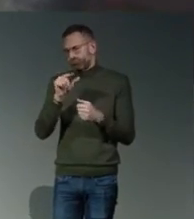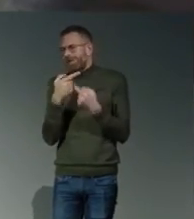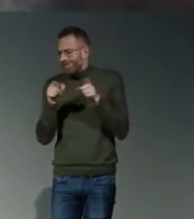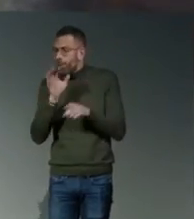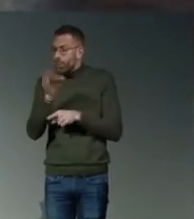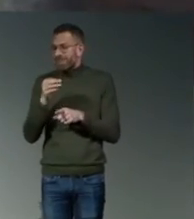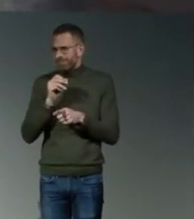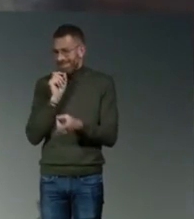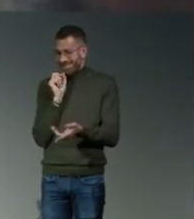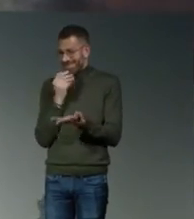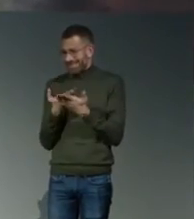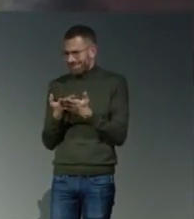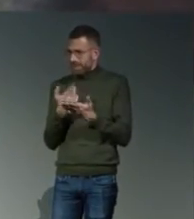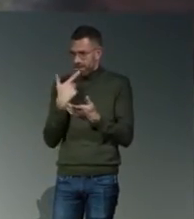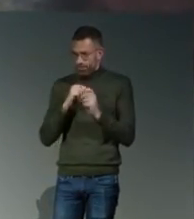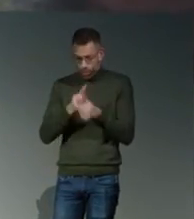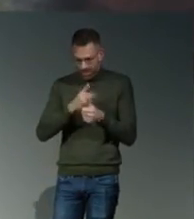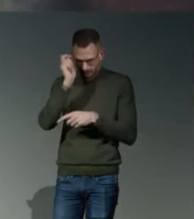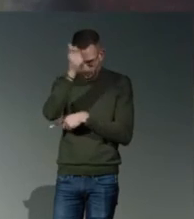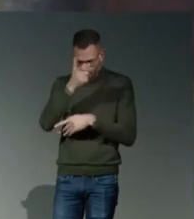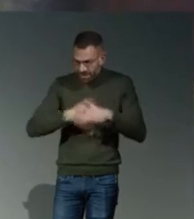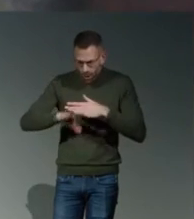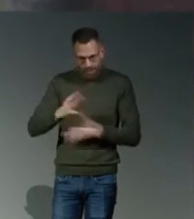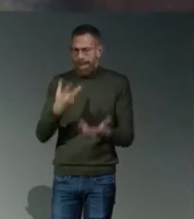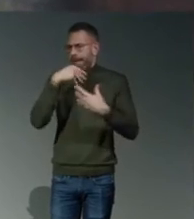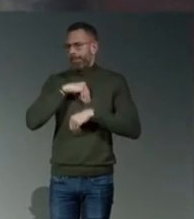cette compréhension rudimentaire de la logique de base.